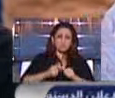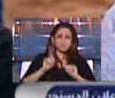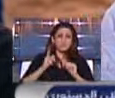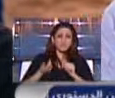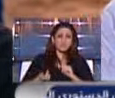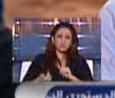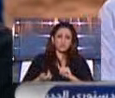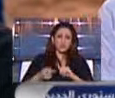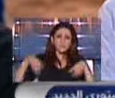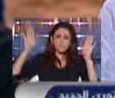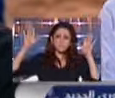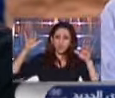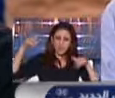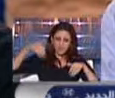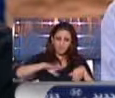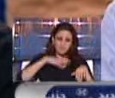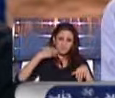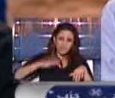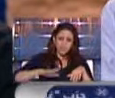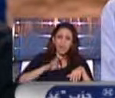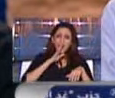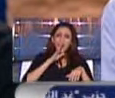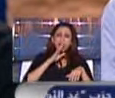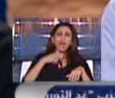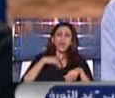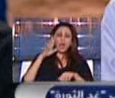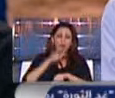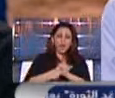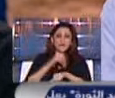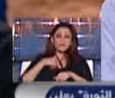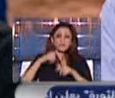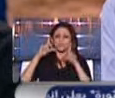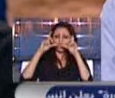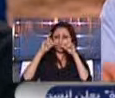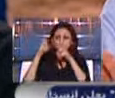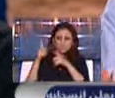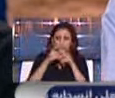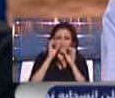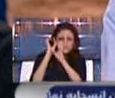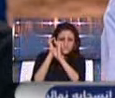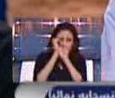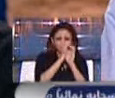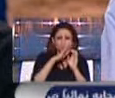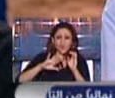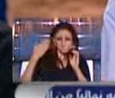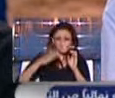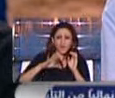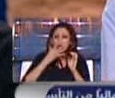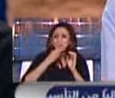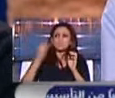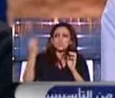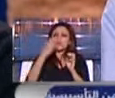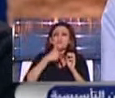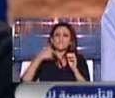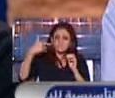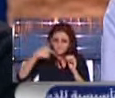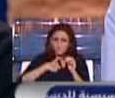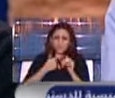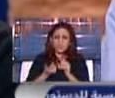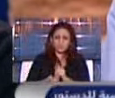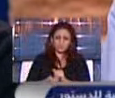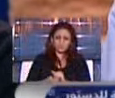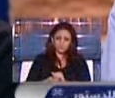موتتها، الناس دي احنا معنا ادله صوره وصوت وفيديوهات بالقتل هم بيقتلوا. مفيش